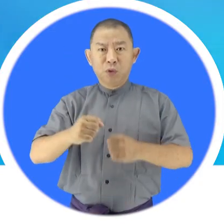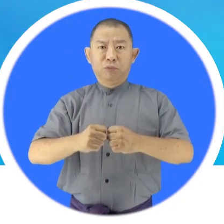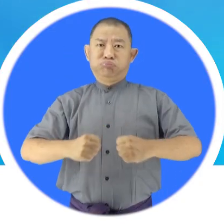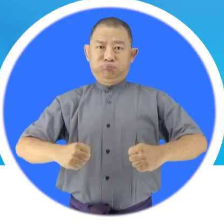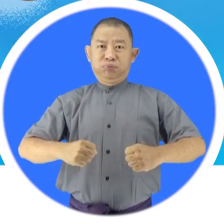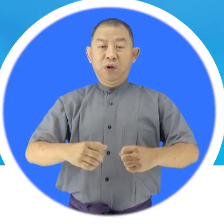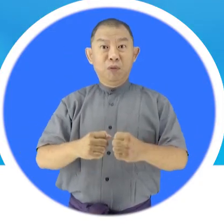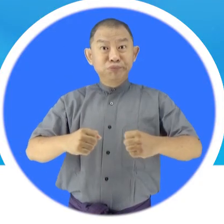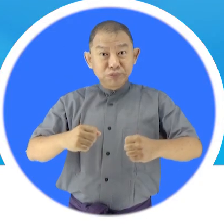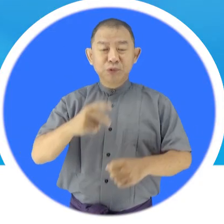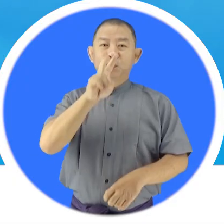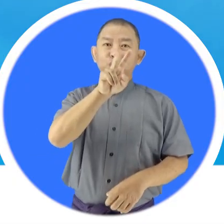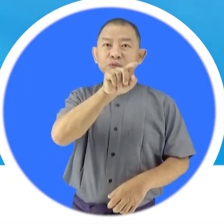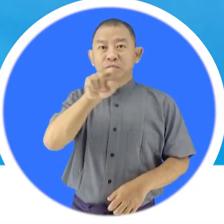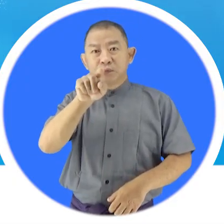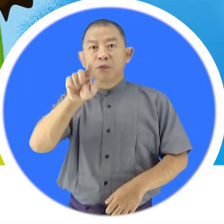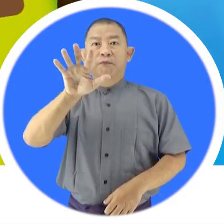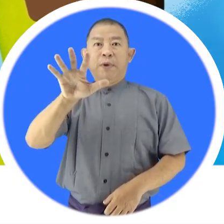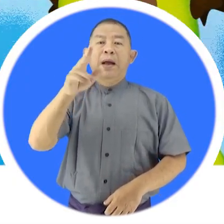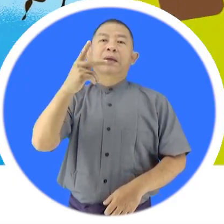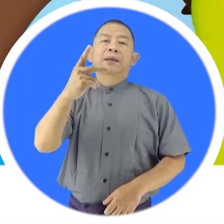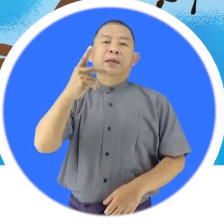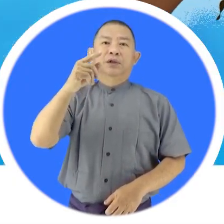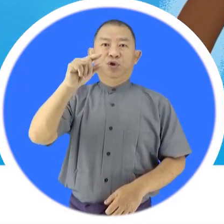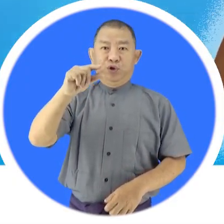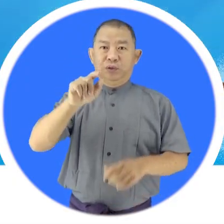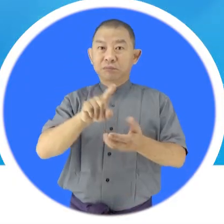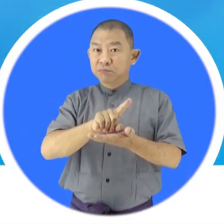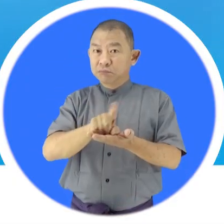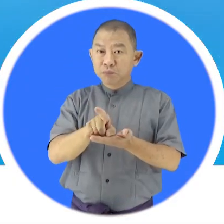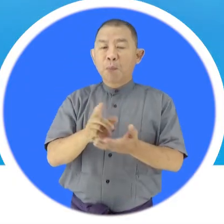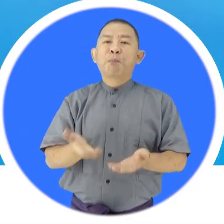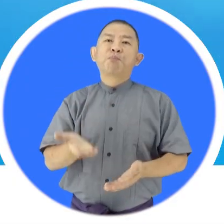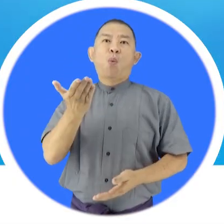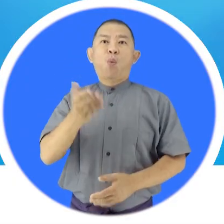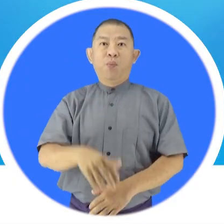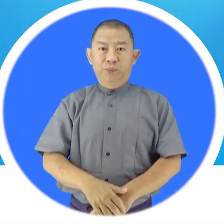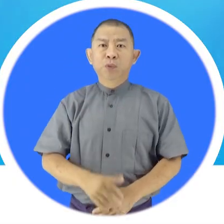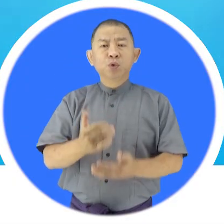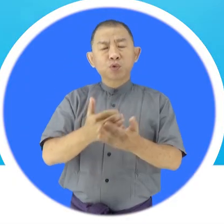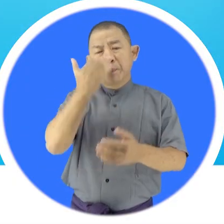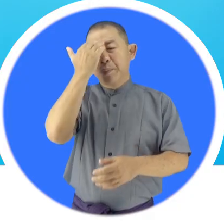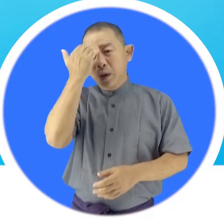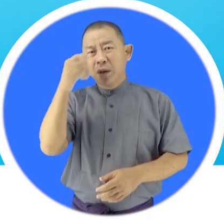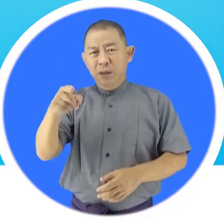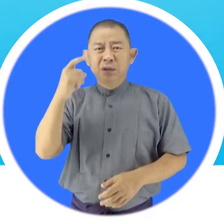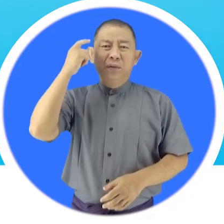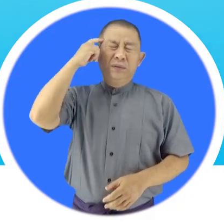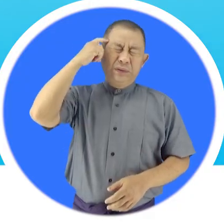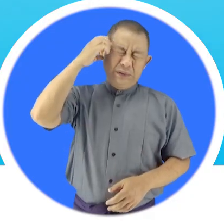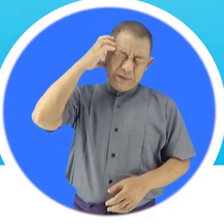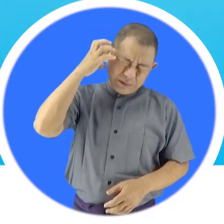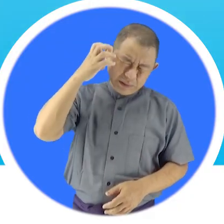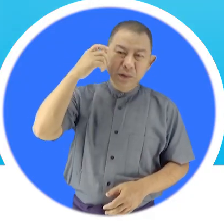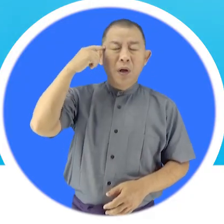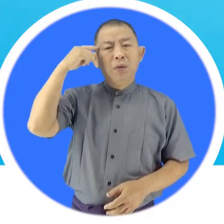သာဖြစ်တာနဲ့စိတ်ခံစားချက်အတက်အကျဖြစ်တာတို့ခံစားရနိုင်ပါတယ်3လခန့်ထိုးဆေးတွေဟာ HIV သို့မဟုတ်အခြားလိင်မတဆင့်ကူးစက်နိုင်တဲ့ရောဂါတွေကို